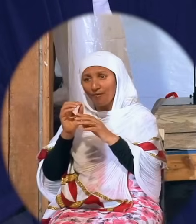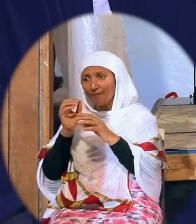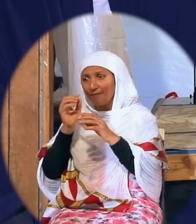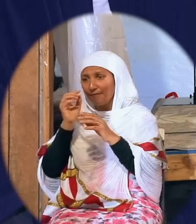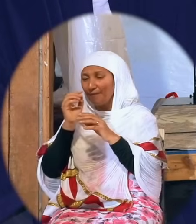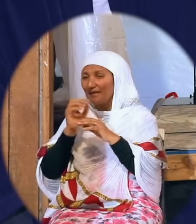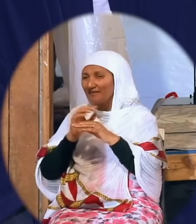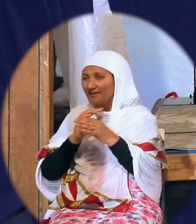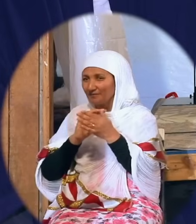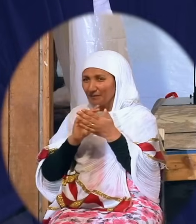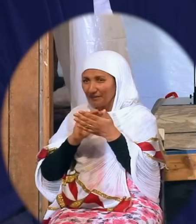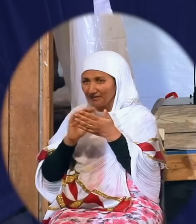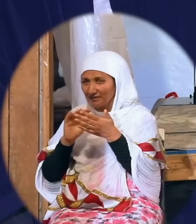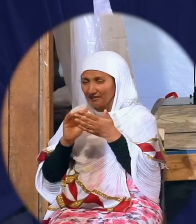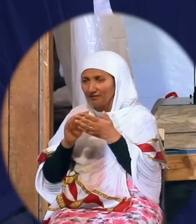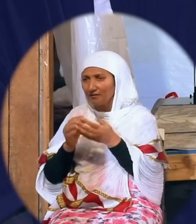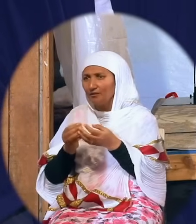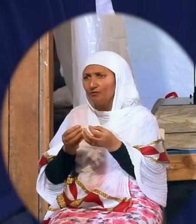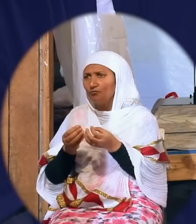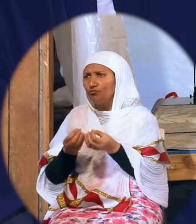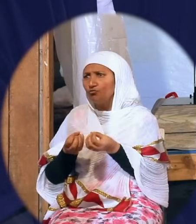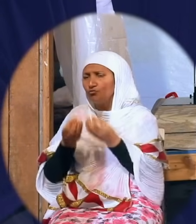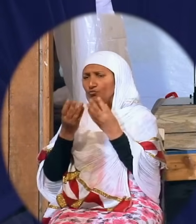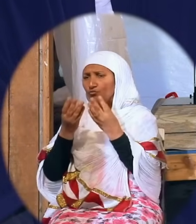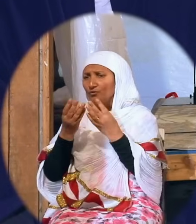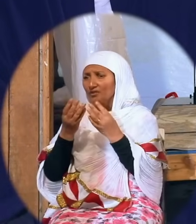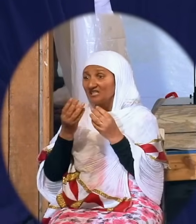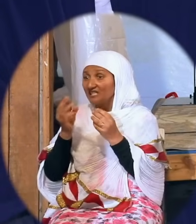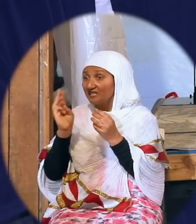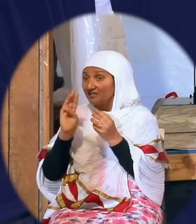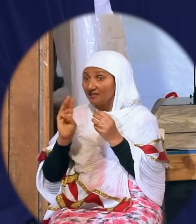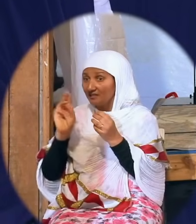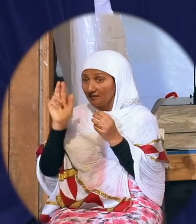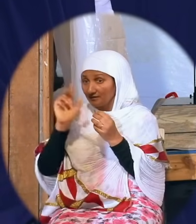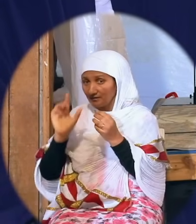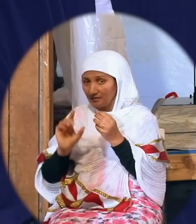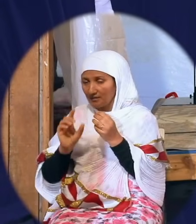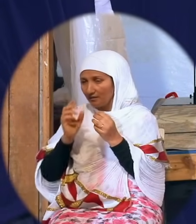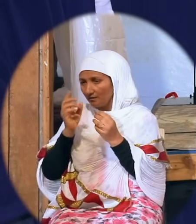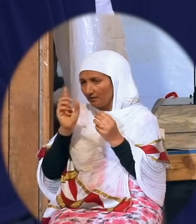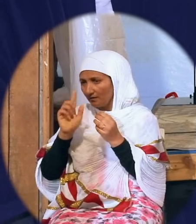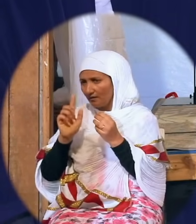ስክሪን በብዛት የሚያይ ሰው አሁን በቅርብ ጊዜ ደግሞ በዚህ በጤና ባለሙያዎች